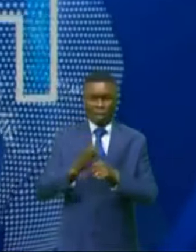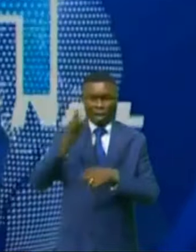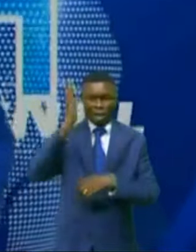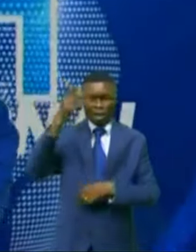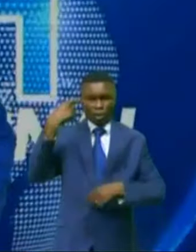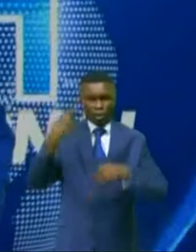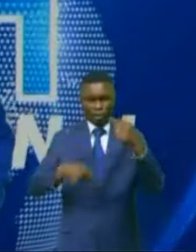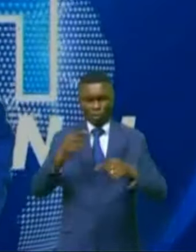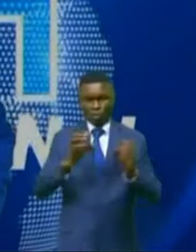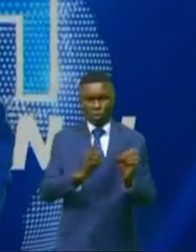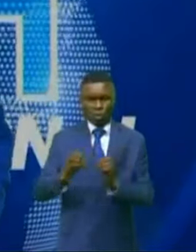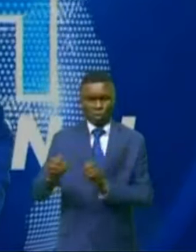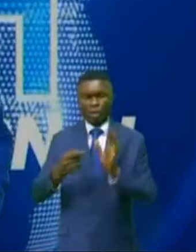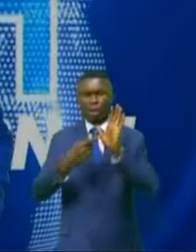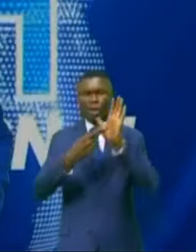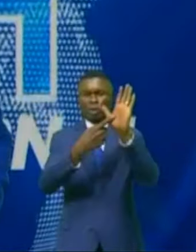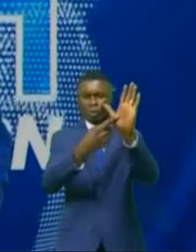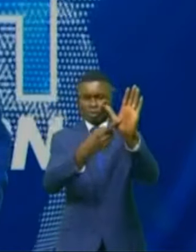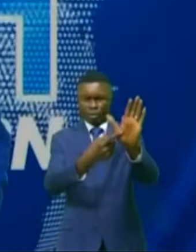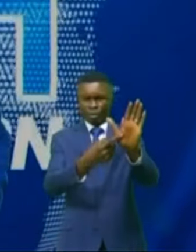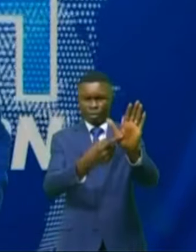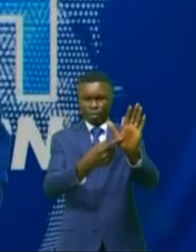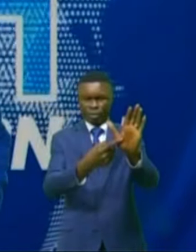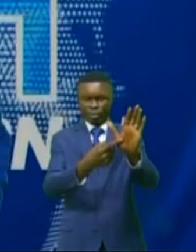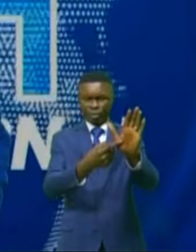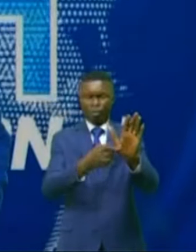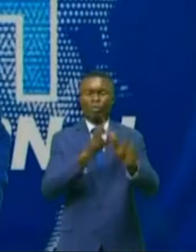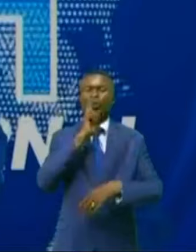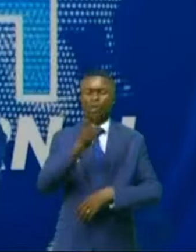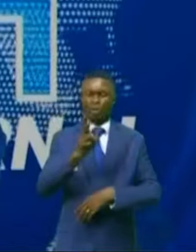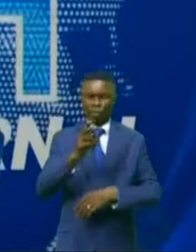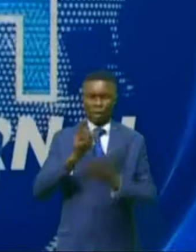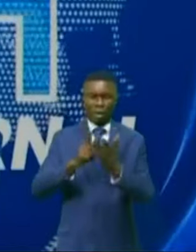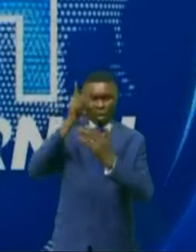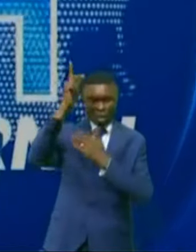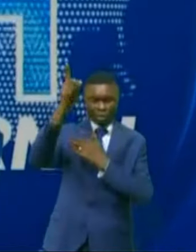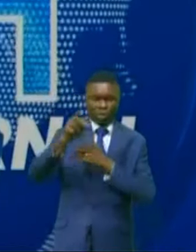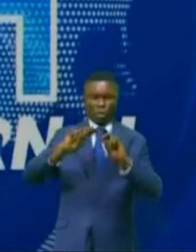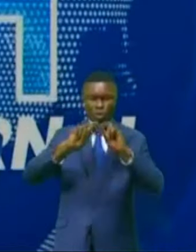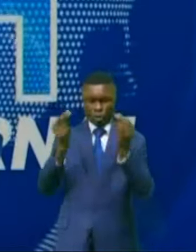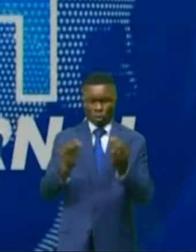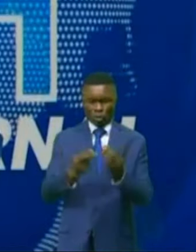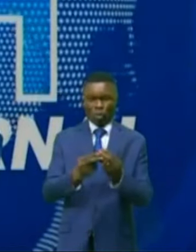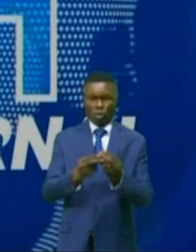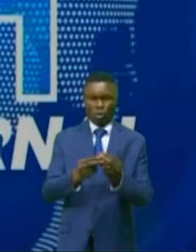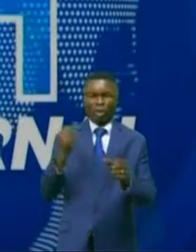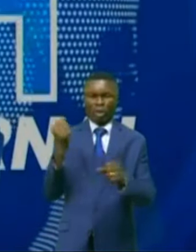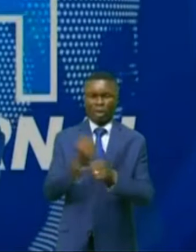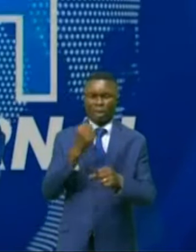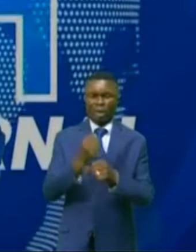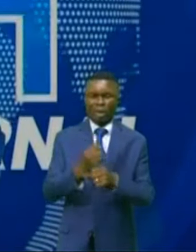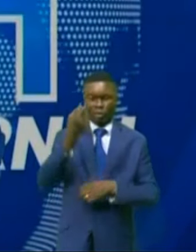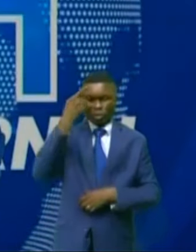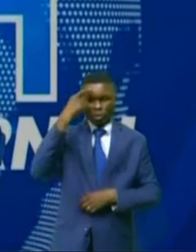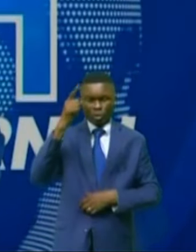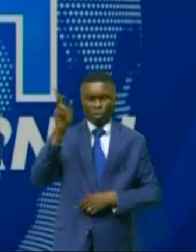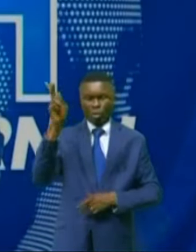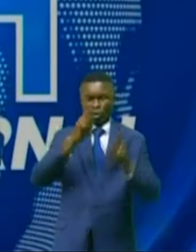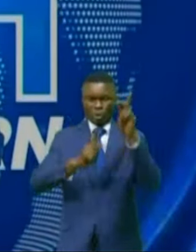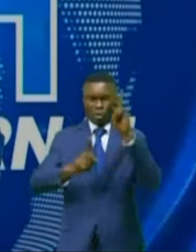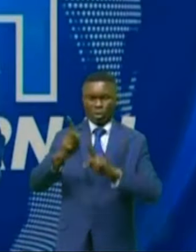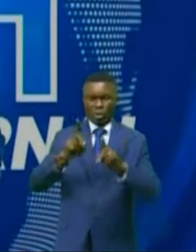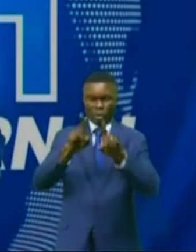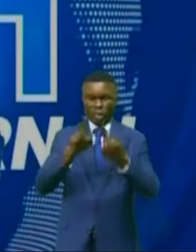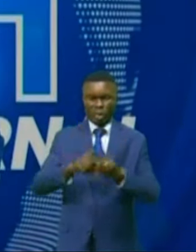débat a eu lieu pour présenter le vrai profil de ce mouvement caritatif au service des populations.